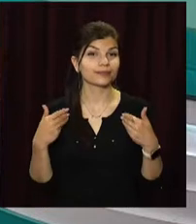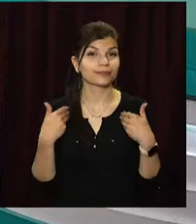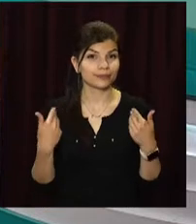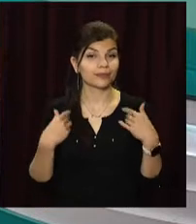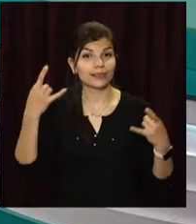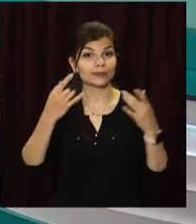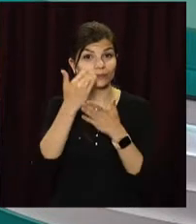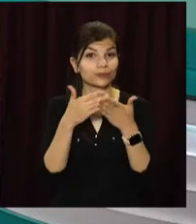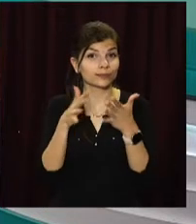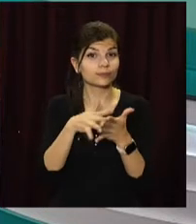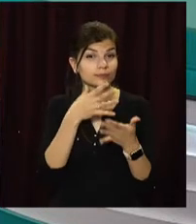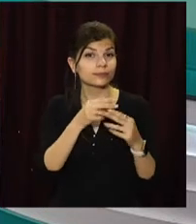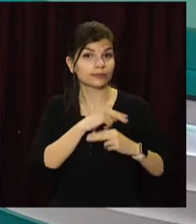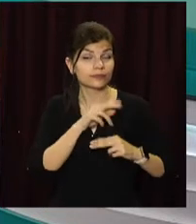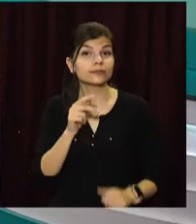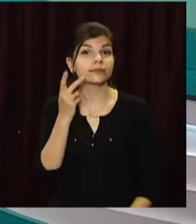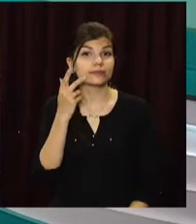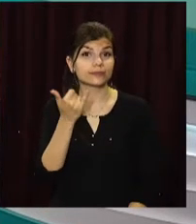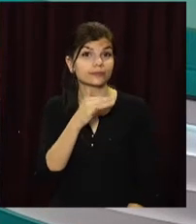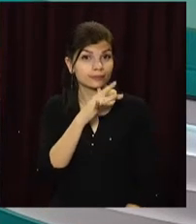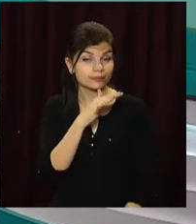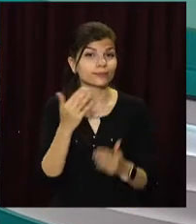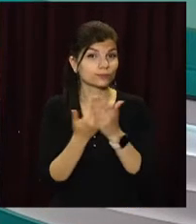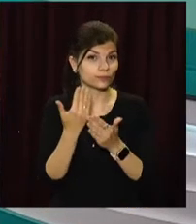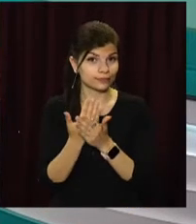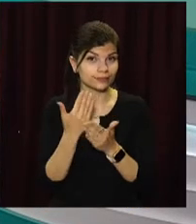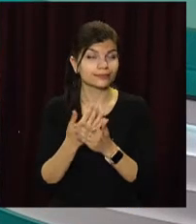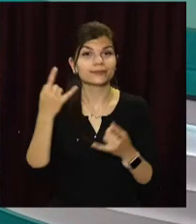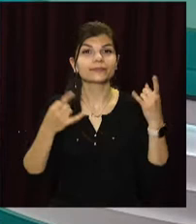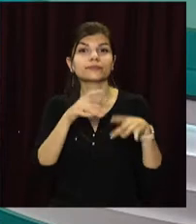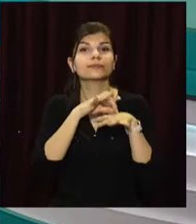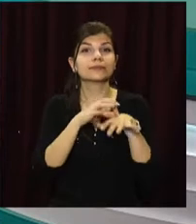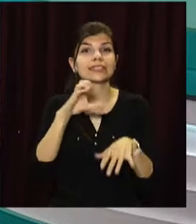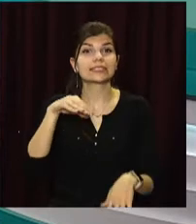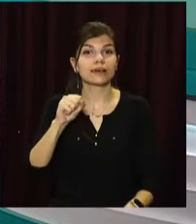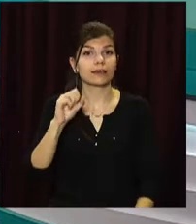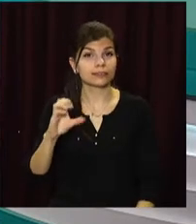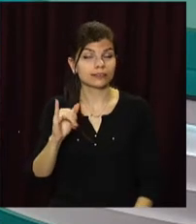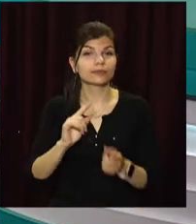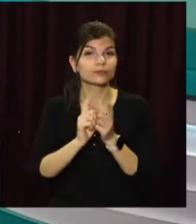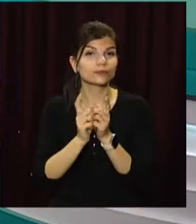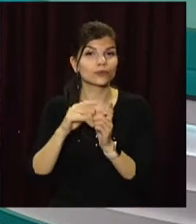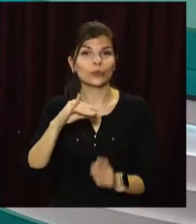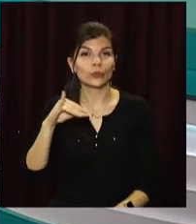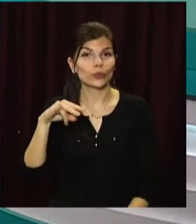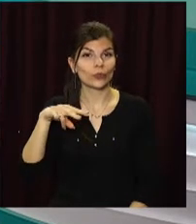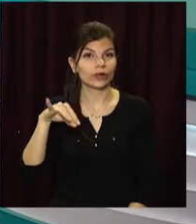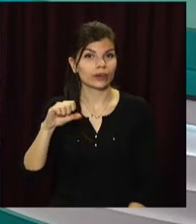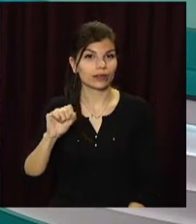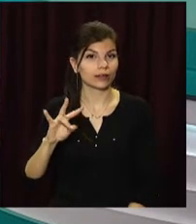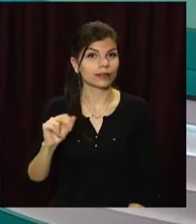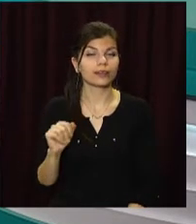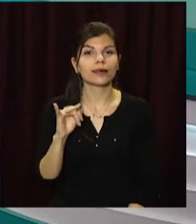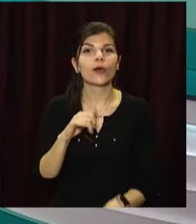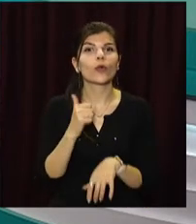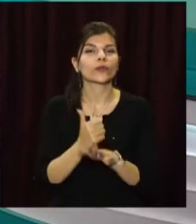Вітаю! Відкритий продовжив свою роботу. І, як завжди, у цій порі випуск новин. У студії для вас працюють Стас Коновалов та сурдоперекладачка Юліана